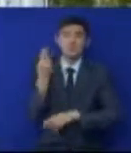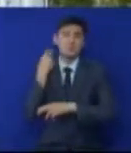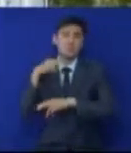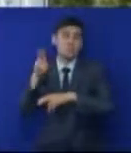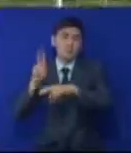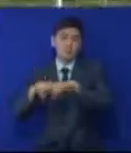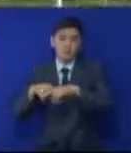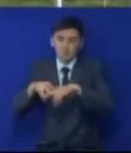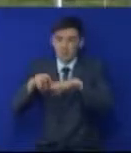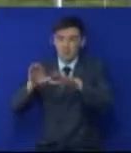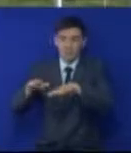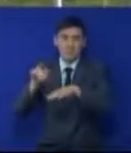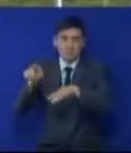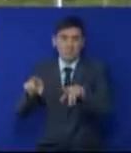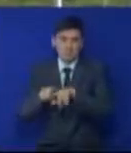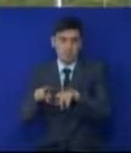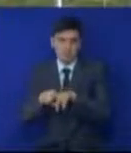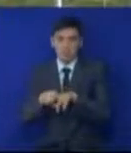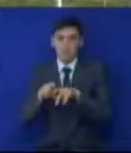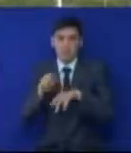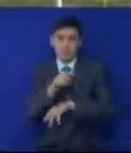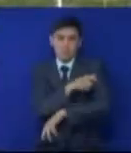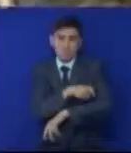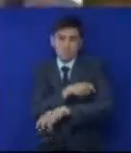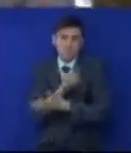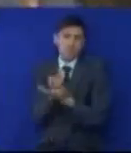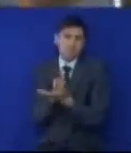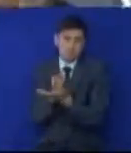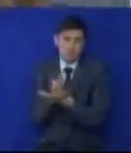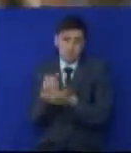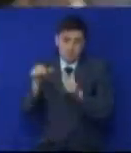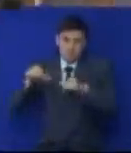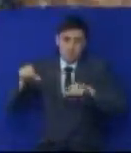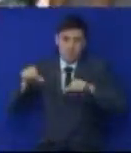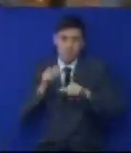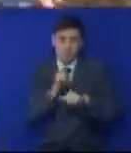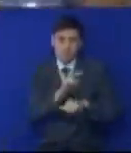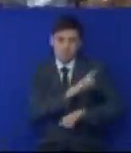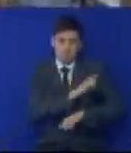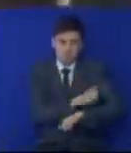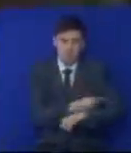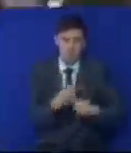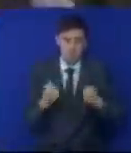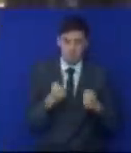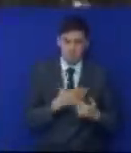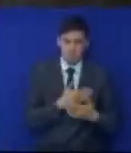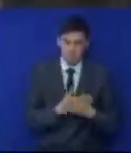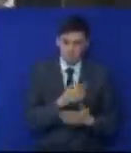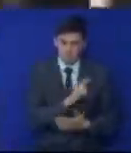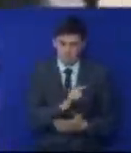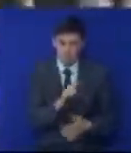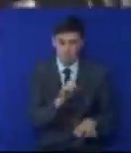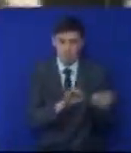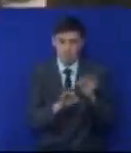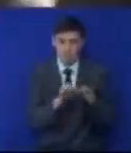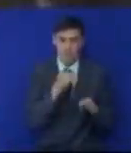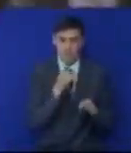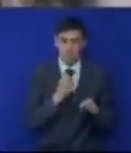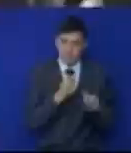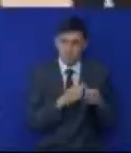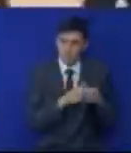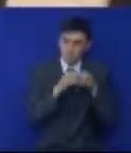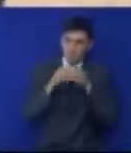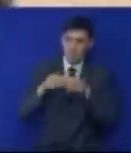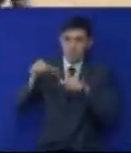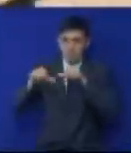күзетеді. Командирлердің айтуынша, ұлттық ұлан қатарына денсаулығы мықты, спортпен белсенді түрде айналысатын жастар алынады. Өйткені